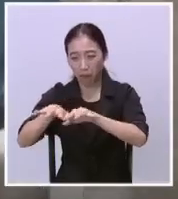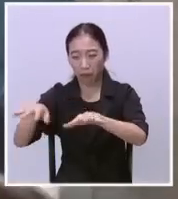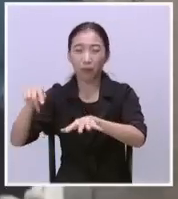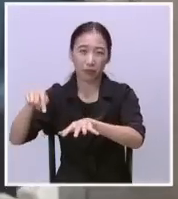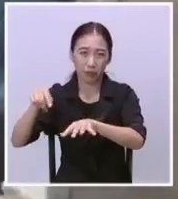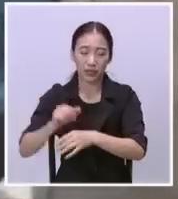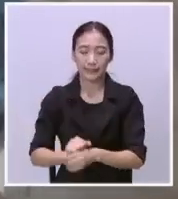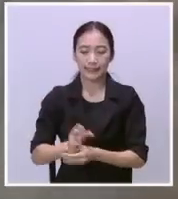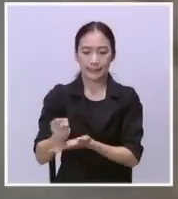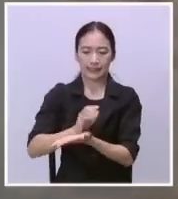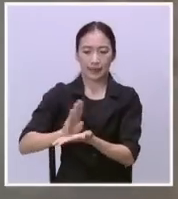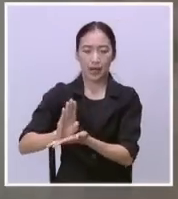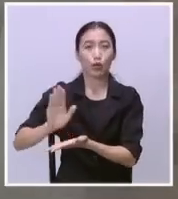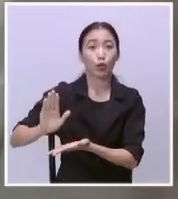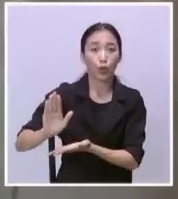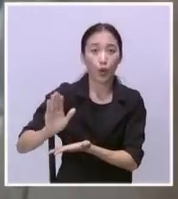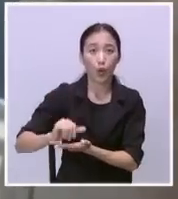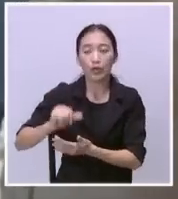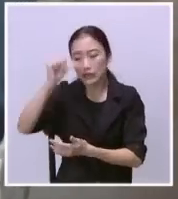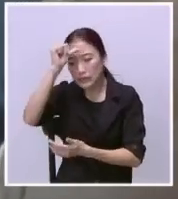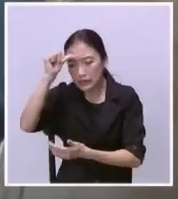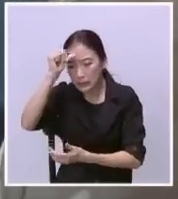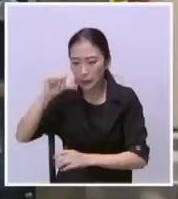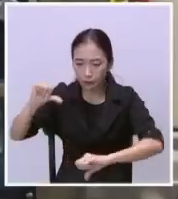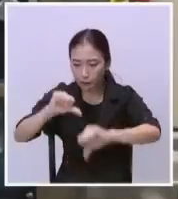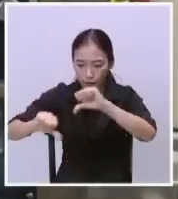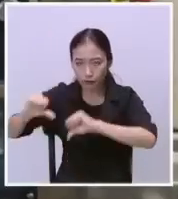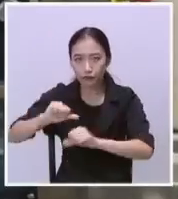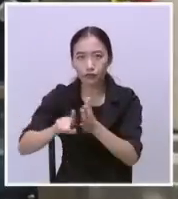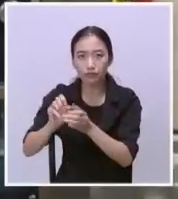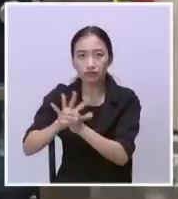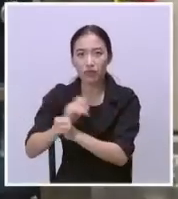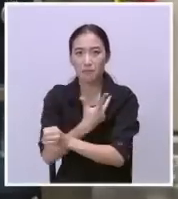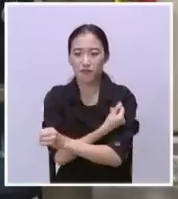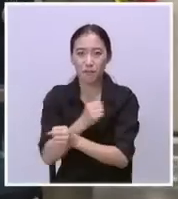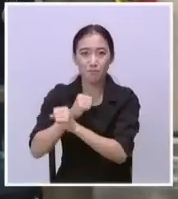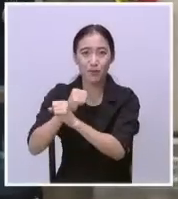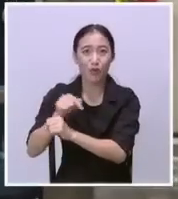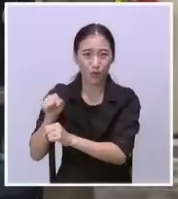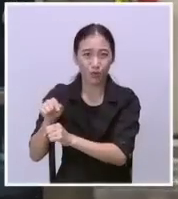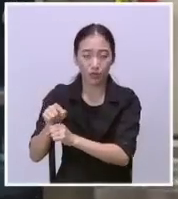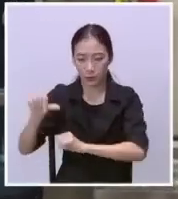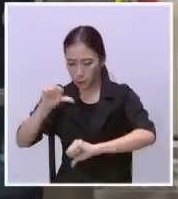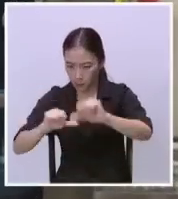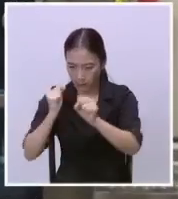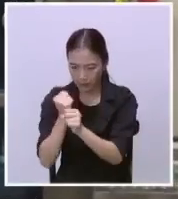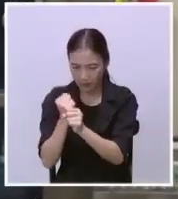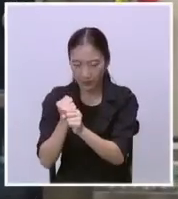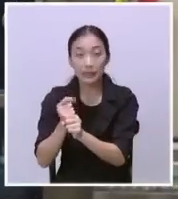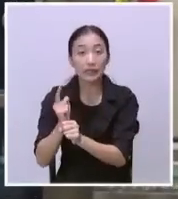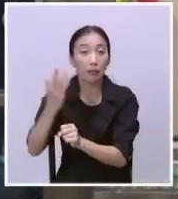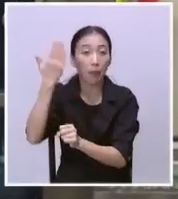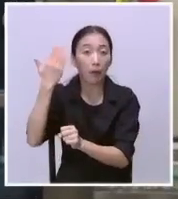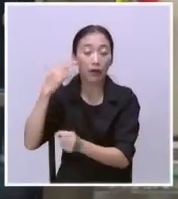ถาบันเซรุ่มวิทยาของอินเดียนะคะมีการตั้งเป้าไว้นะคะว่าจะผลิตวัคซีนเพื่อบริจาคให้กับชาติที่ยากจนชาติไ